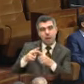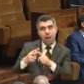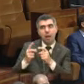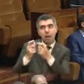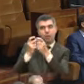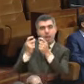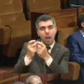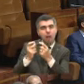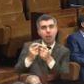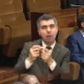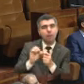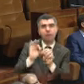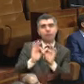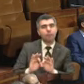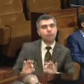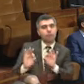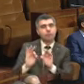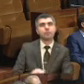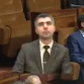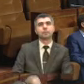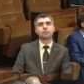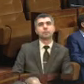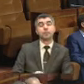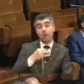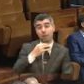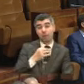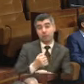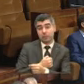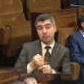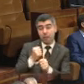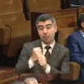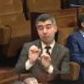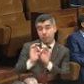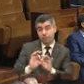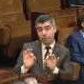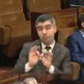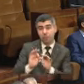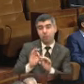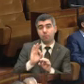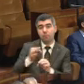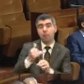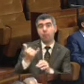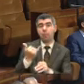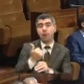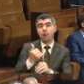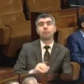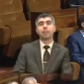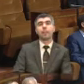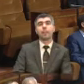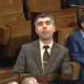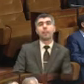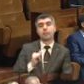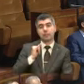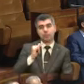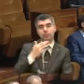والبنية التحتية. امتصاص البطالة يتطلب مجهودات كبيرة على أرض الواقع وأن تعطوا التفاتك.